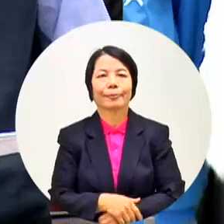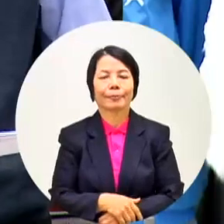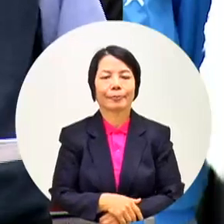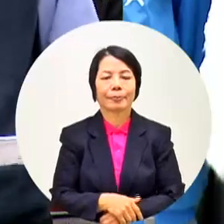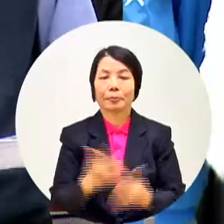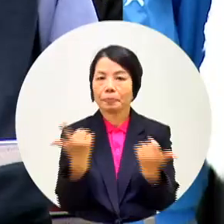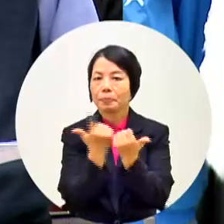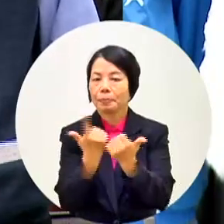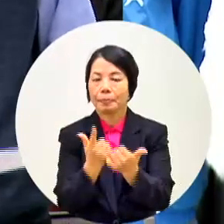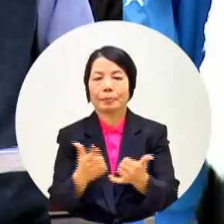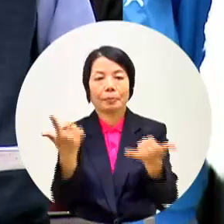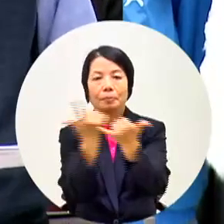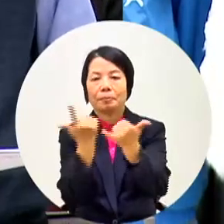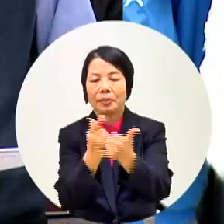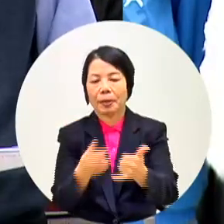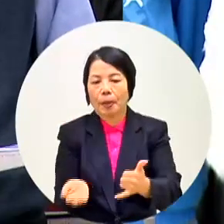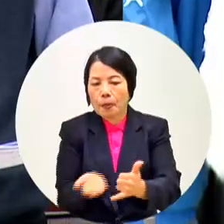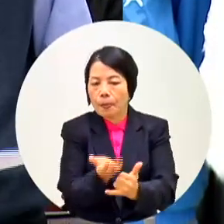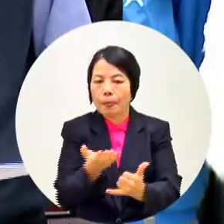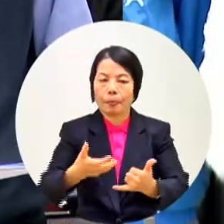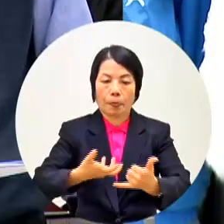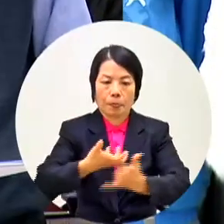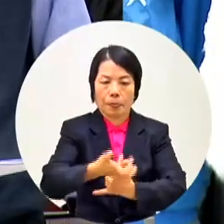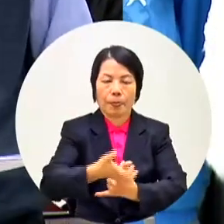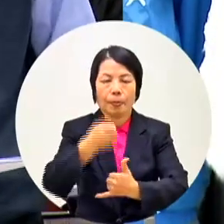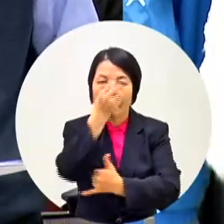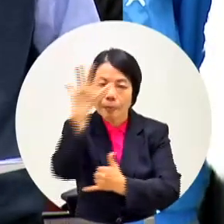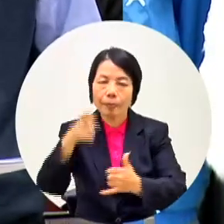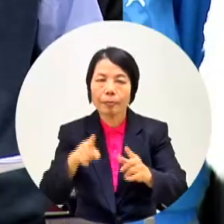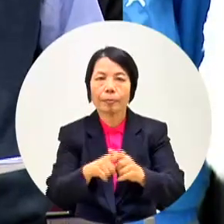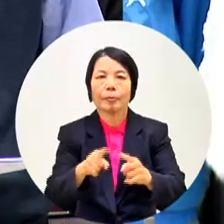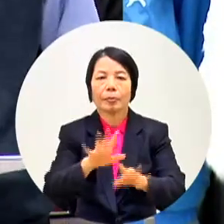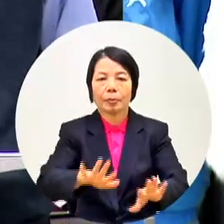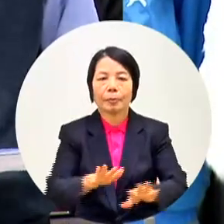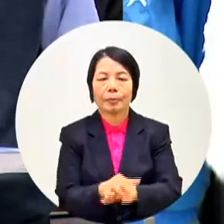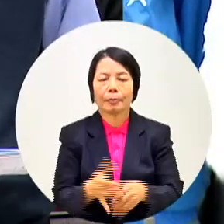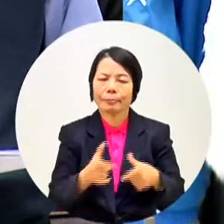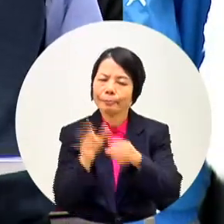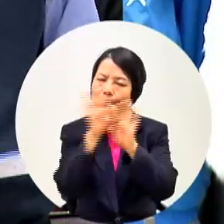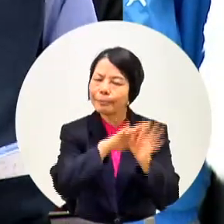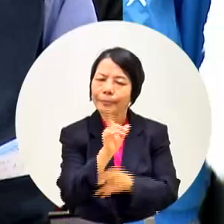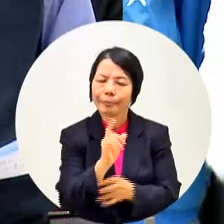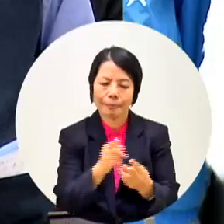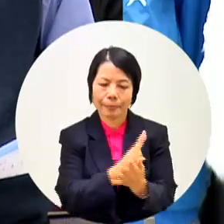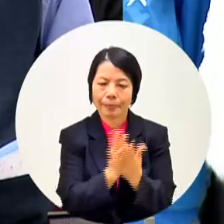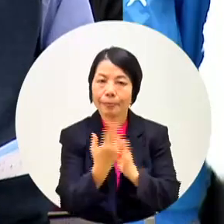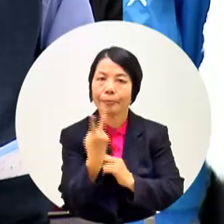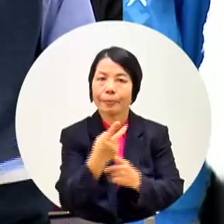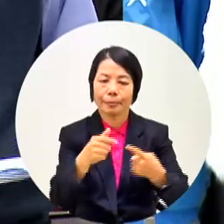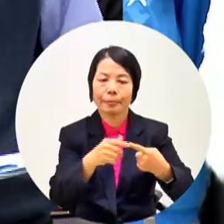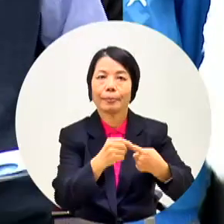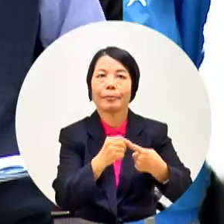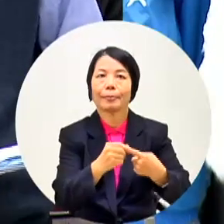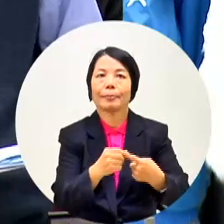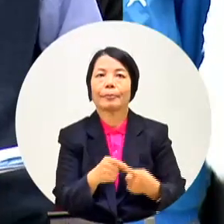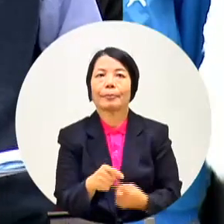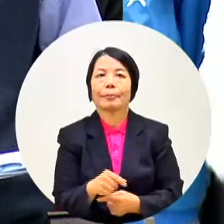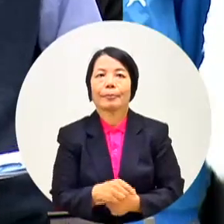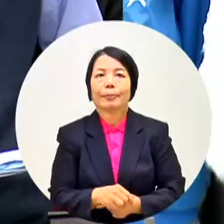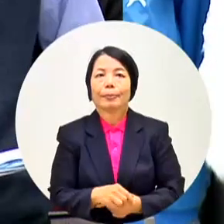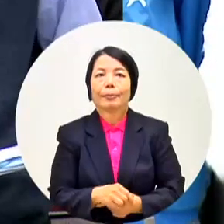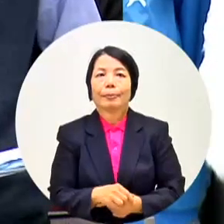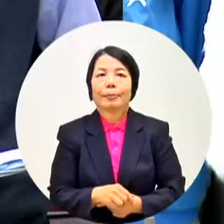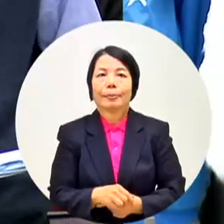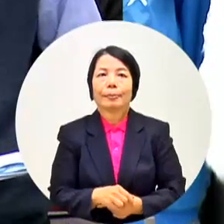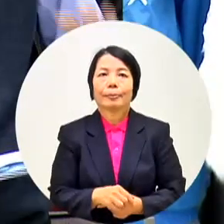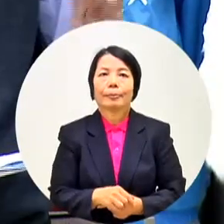在我刚才讲北漂现在有两种心情，第一种已经这个安身立命了，